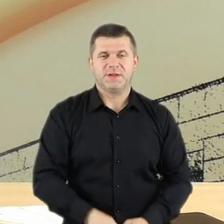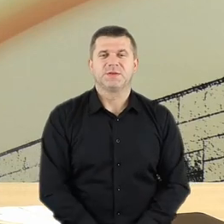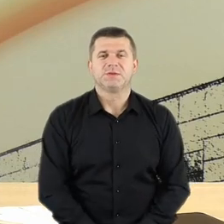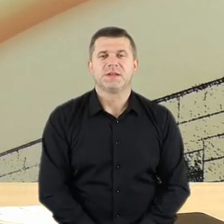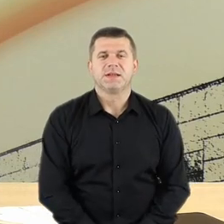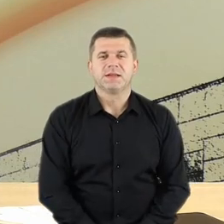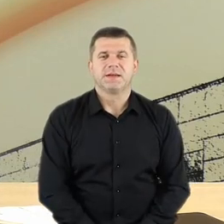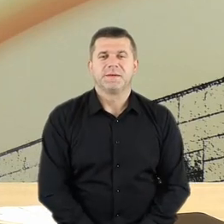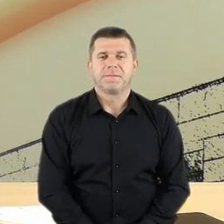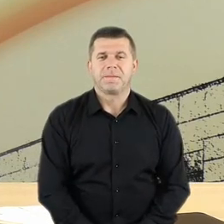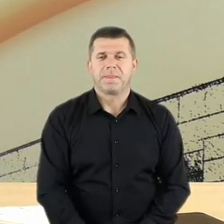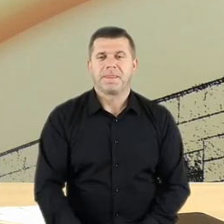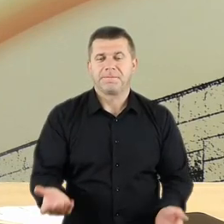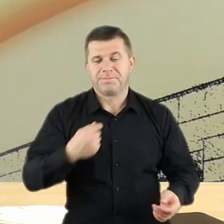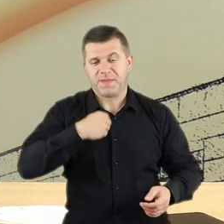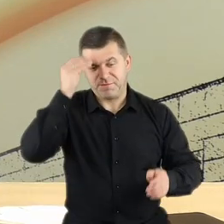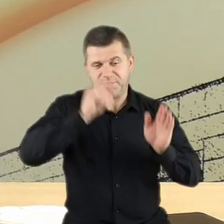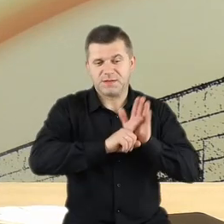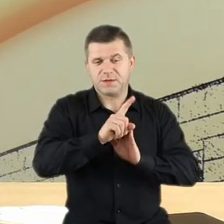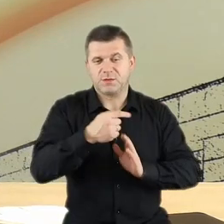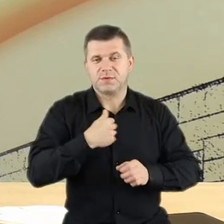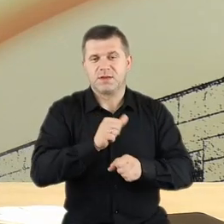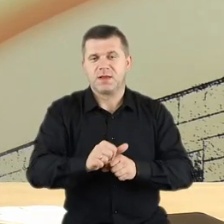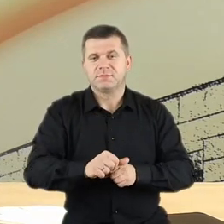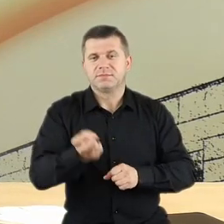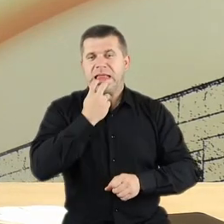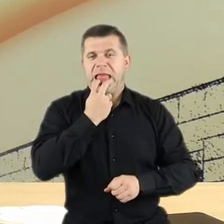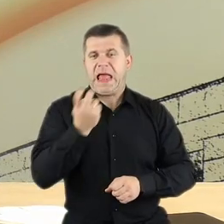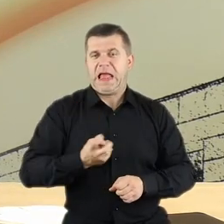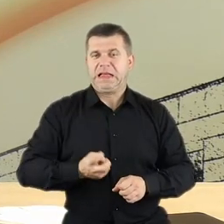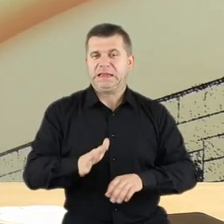Z wykształcenia jestem elektrykiem